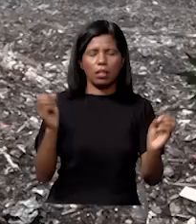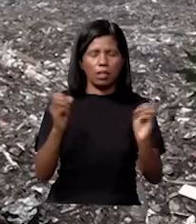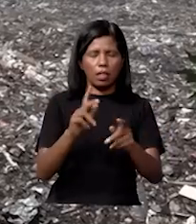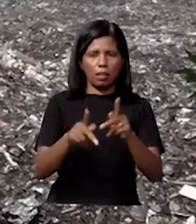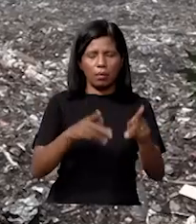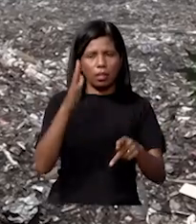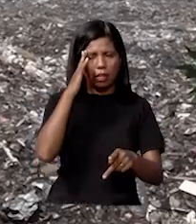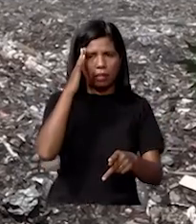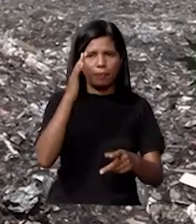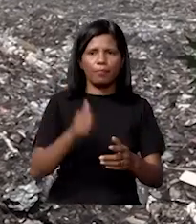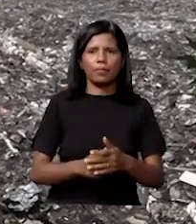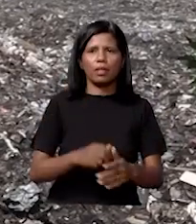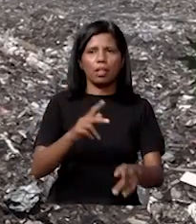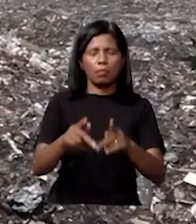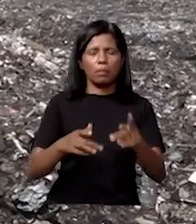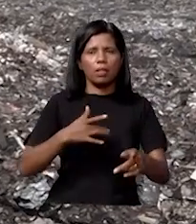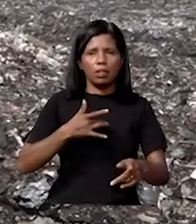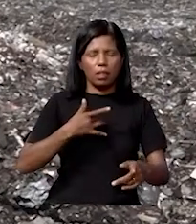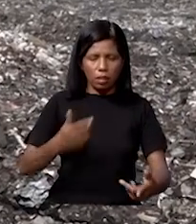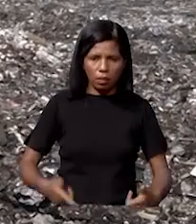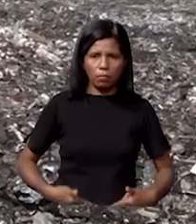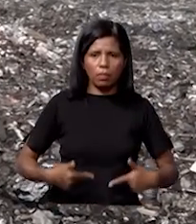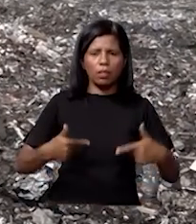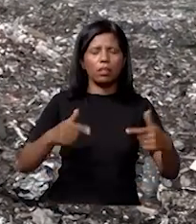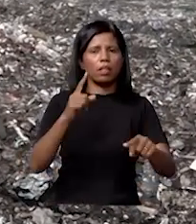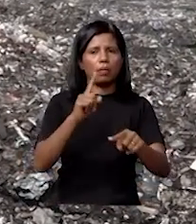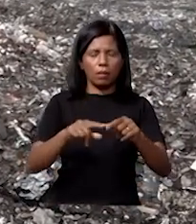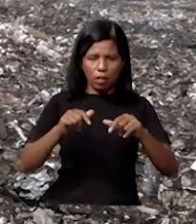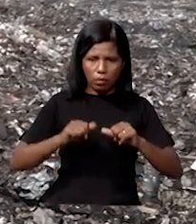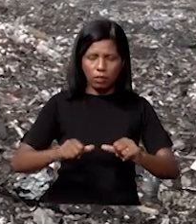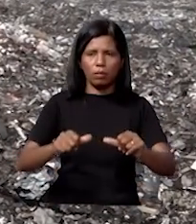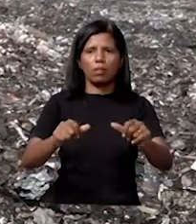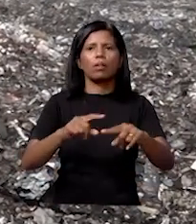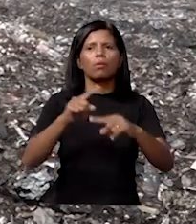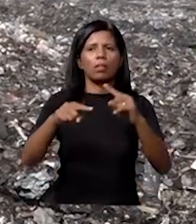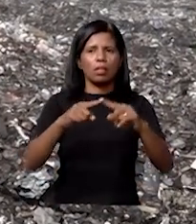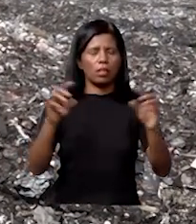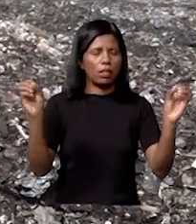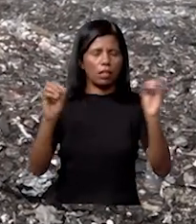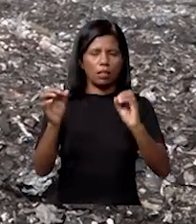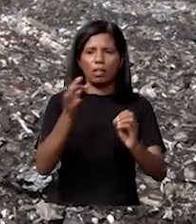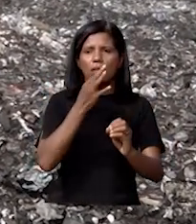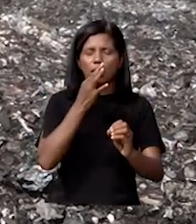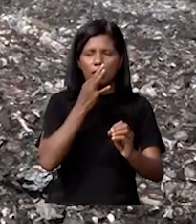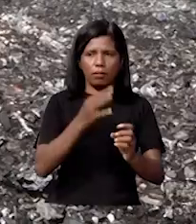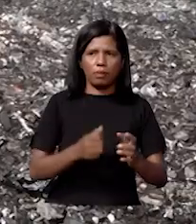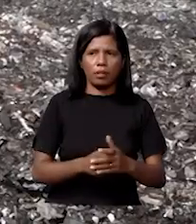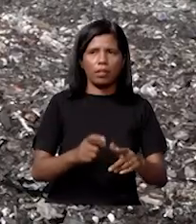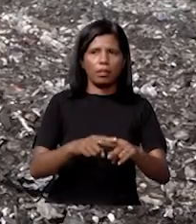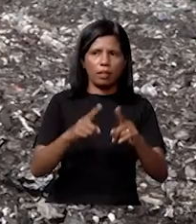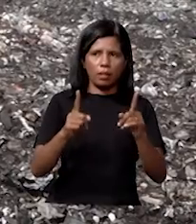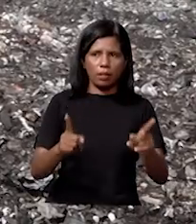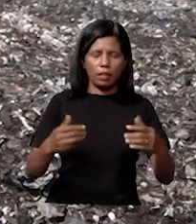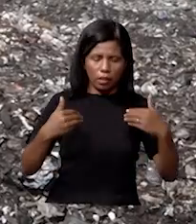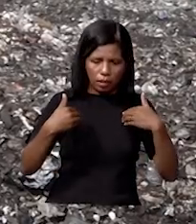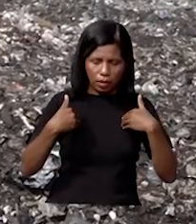hanoi. Iya ema balun senti moris ne la bele ona tu kontinua. Banyira la iya aihan atuhan. Mai be iya